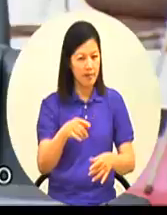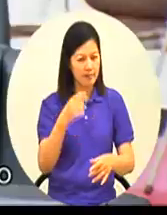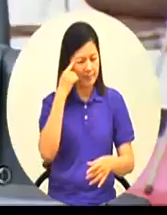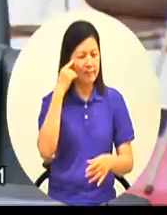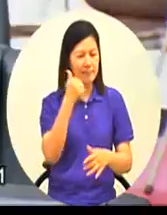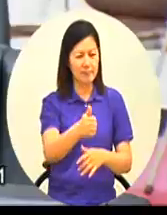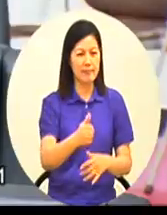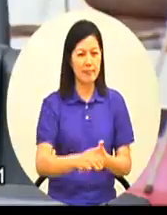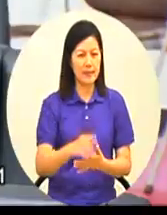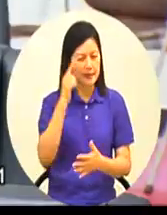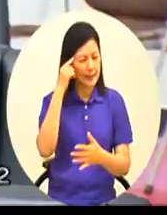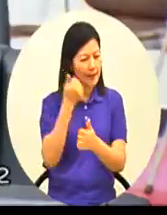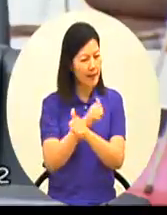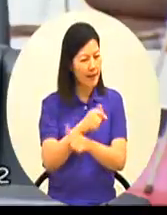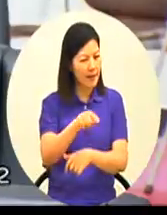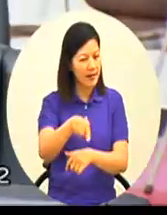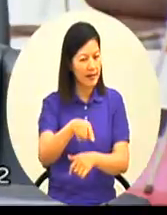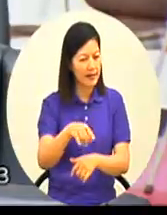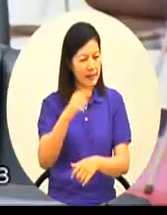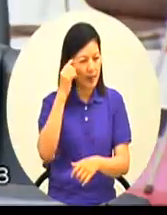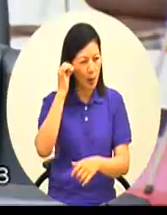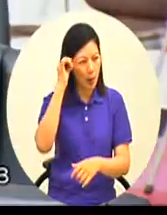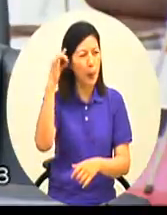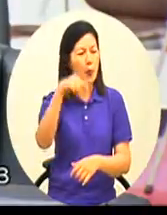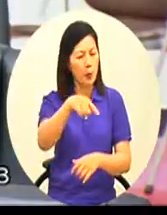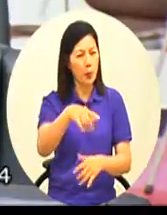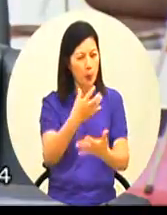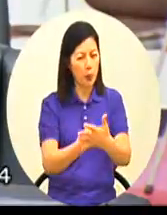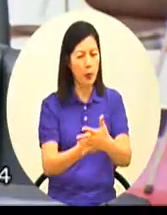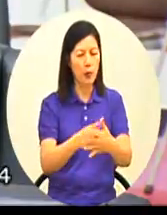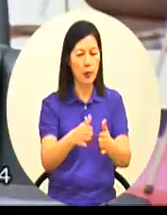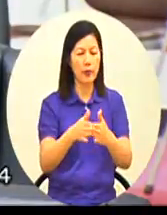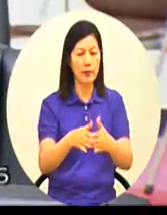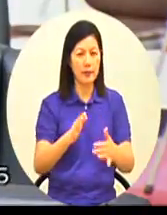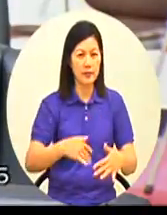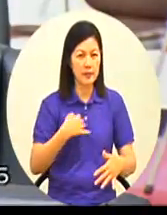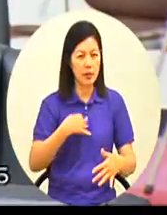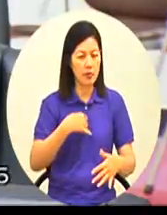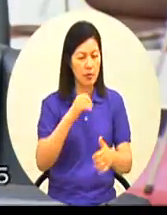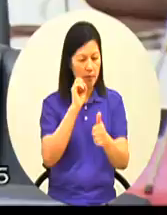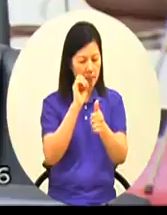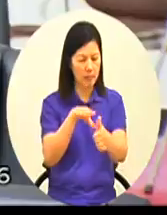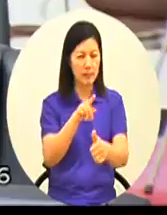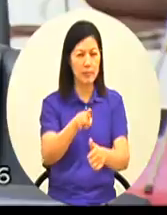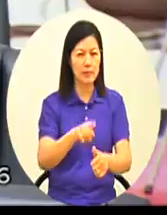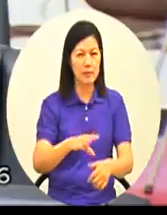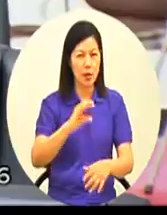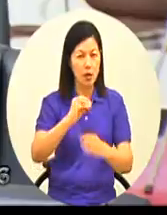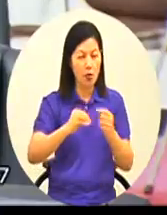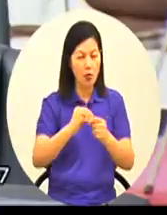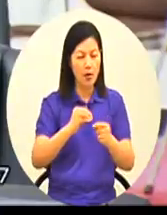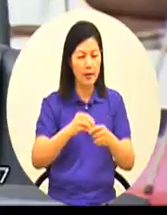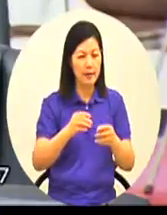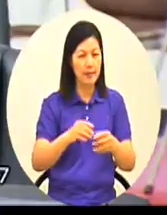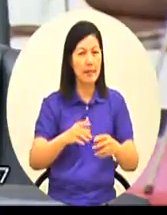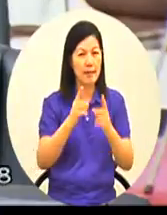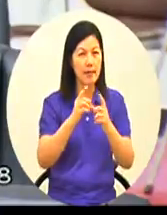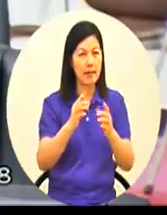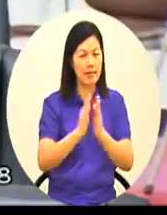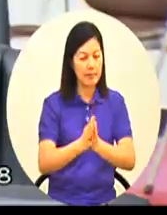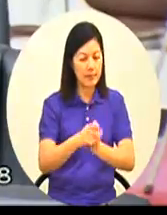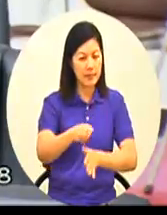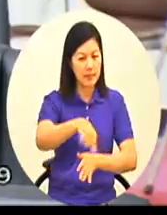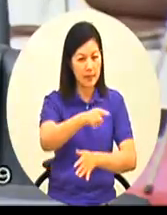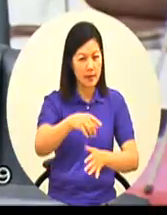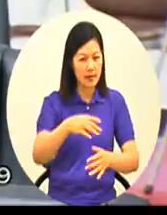考量一下，把这样一个好的点子把它留下来。那今天本席要讲的是说， 那万年祭每年拢开遐侪钱，咱是每